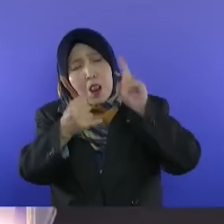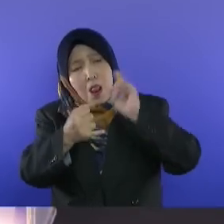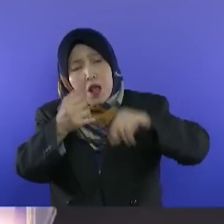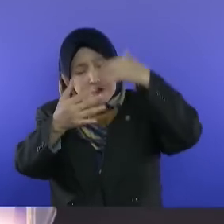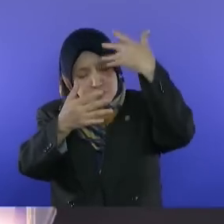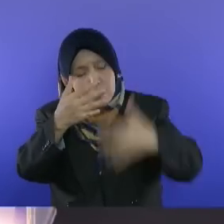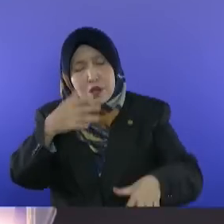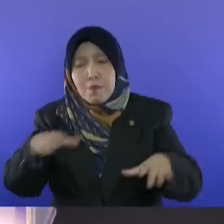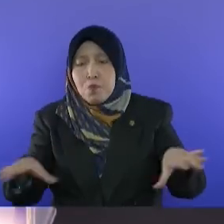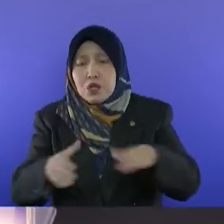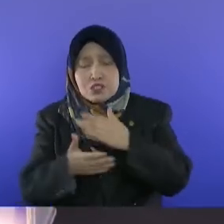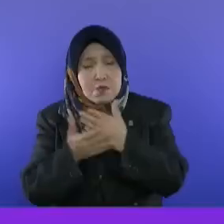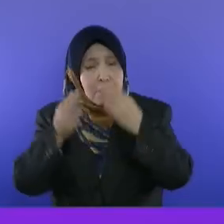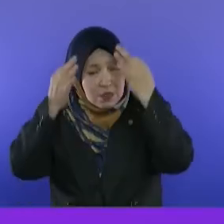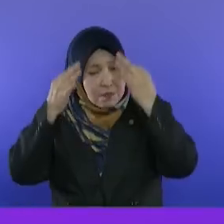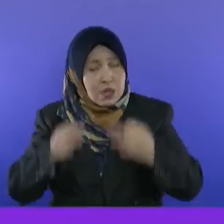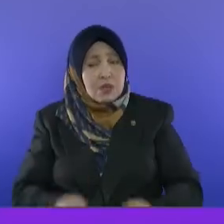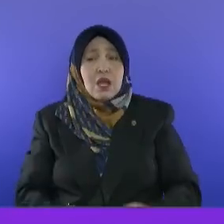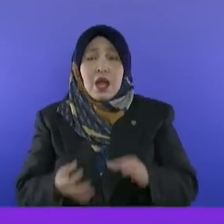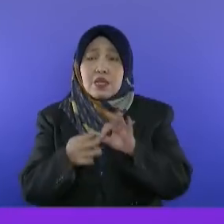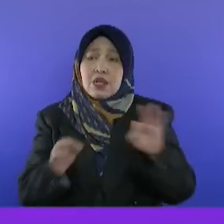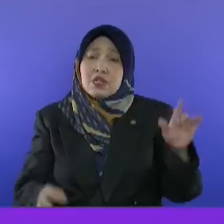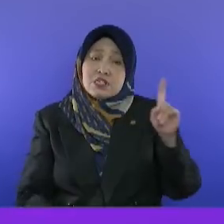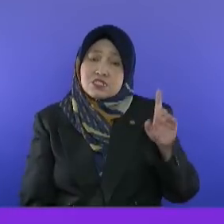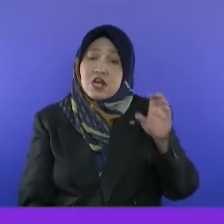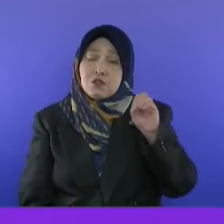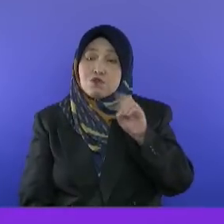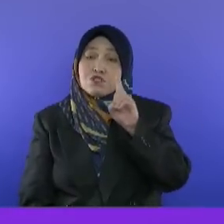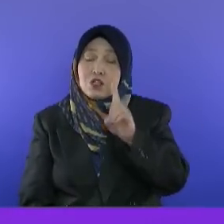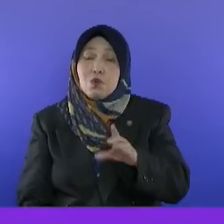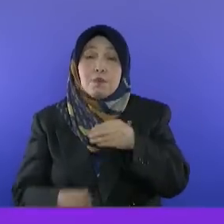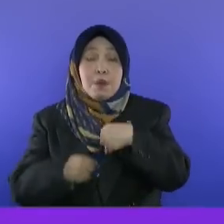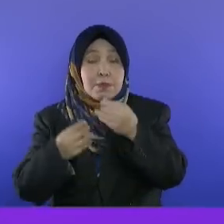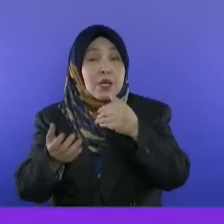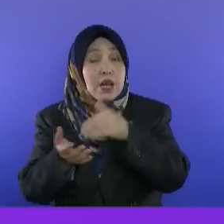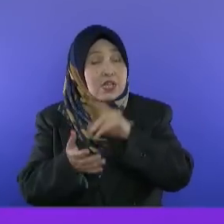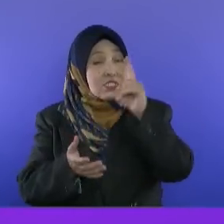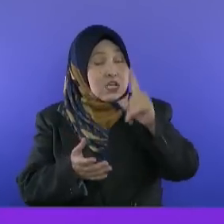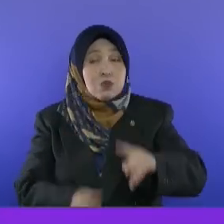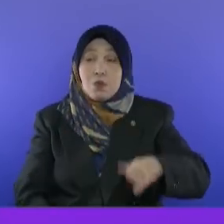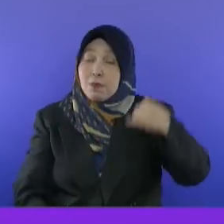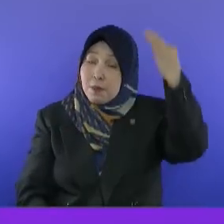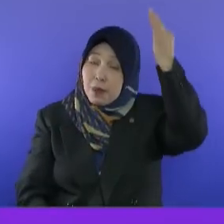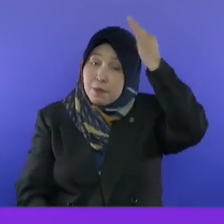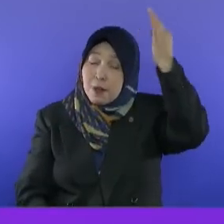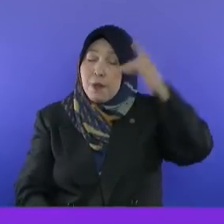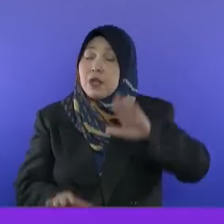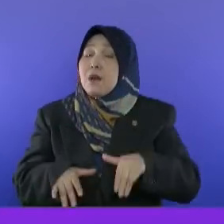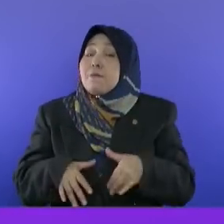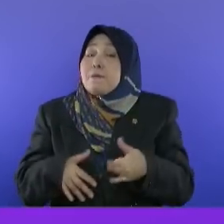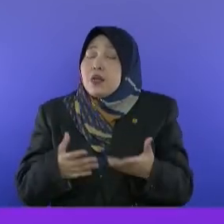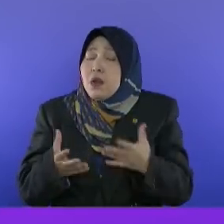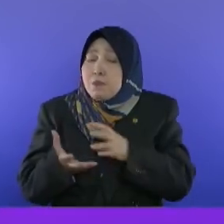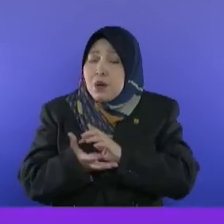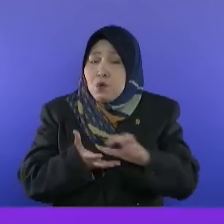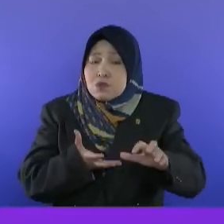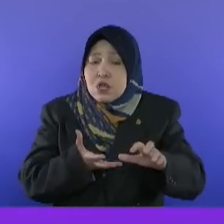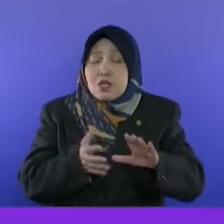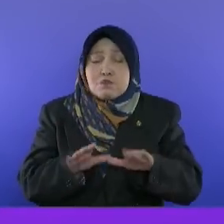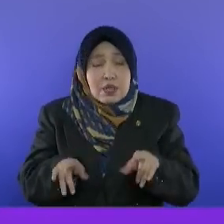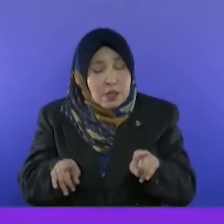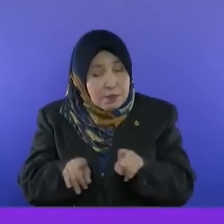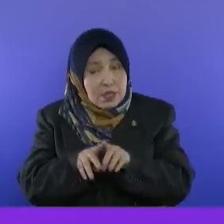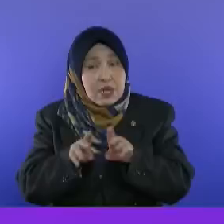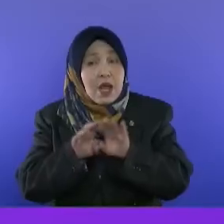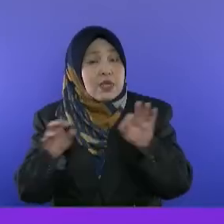membuat sesuatu keputusan ayat yang ke 101 memberi satu lagi perspektif bagaimana mereka rusak ya sebagaimana adalah